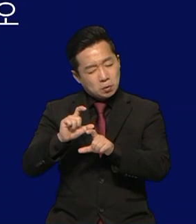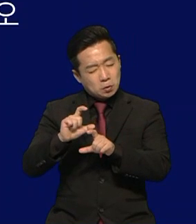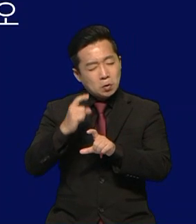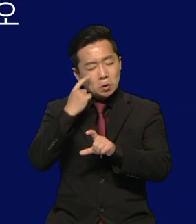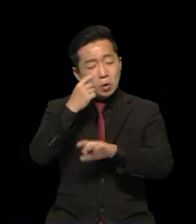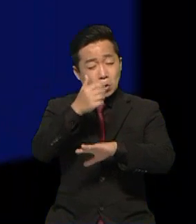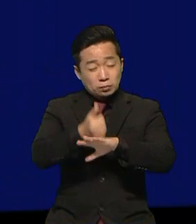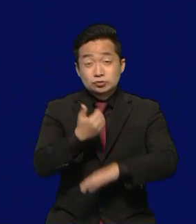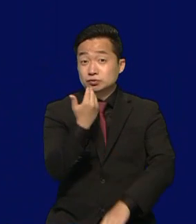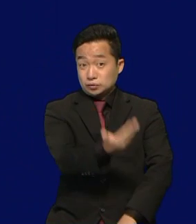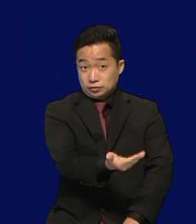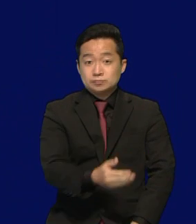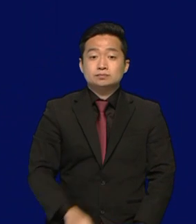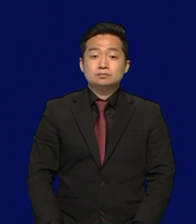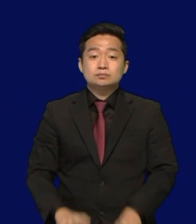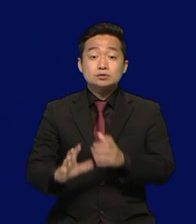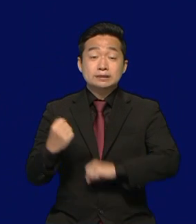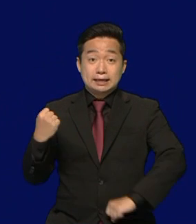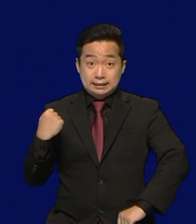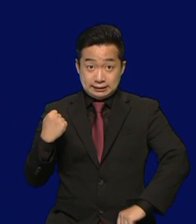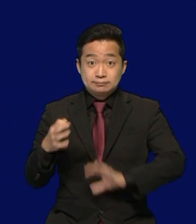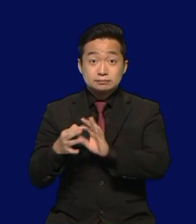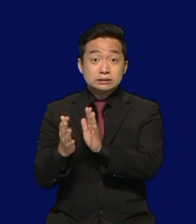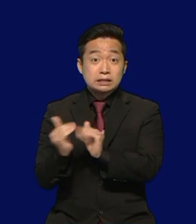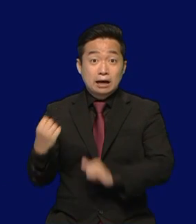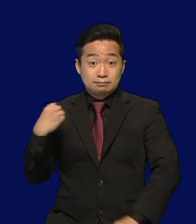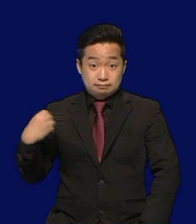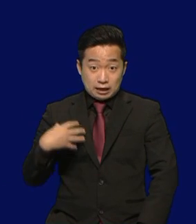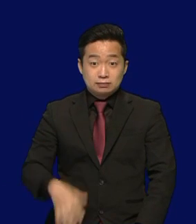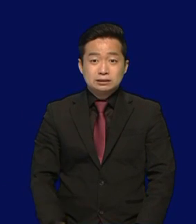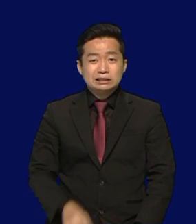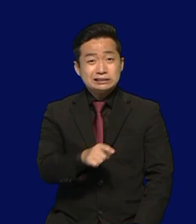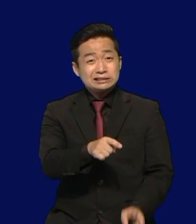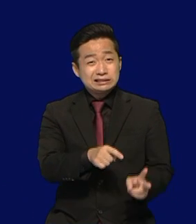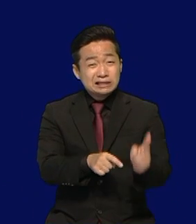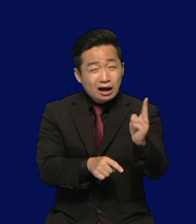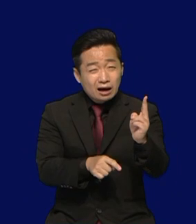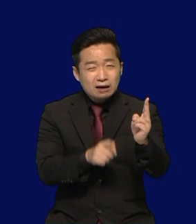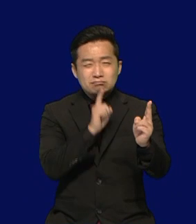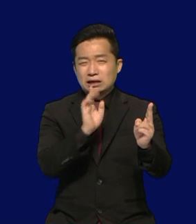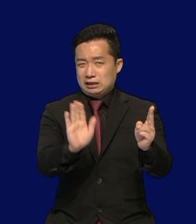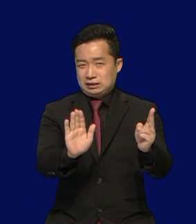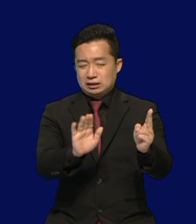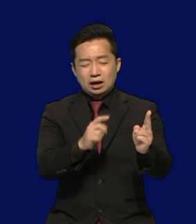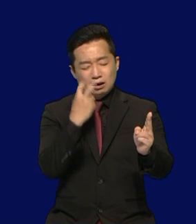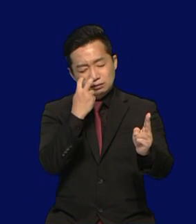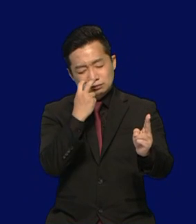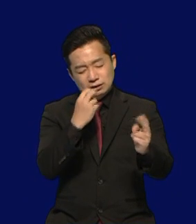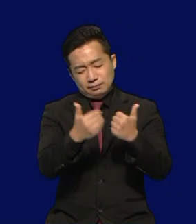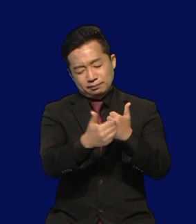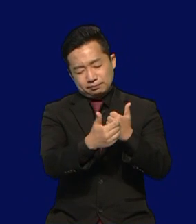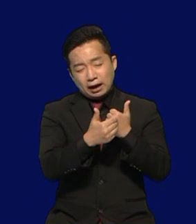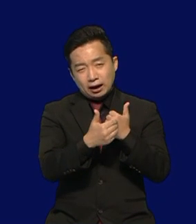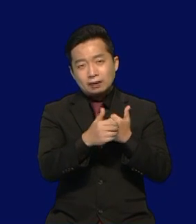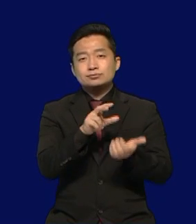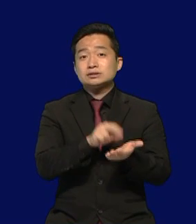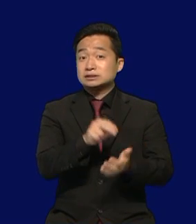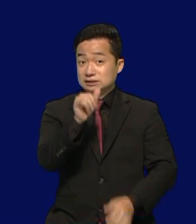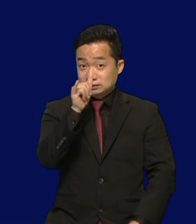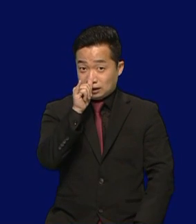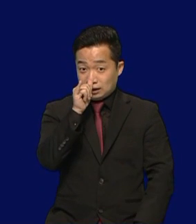결정 아닌가. 국민의힘 핵심 관계자도 잘라내는 게 아니라 이 전 대표를 케어해야 하는 문제가